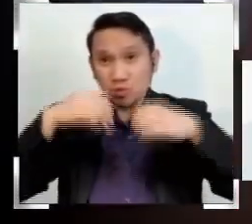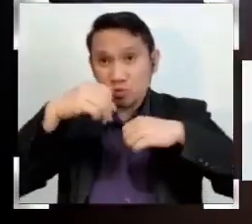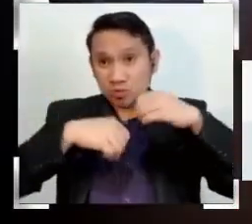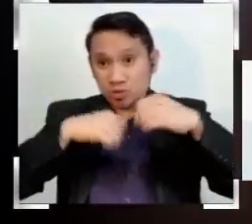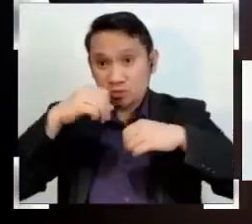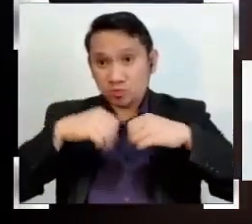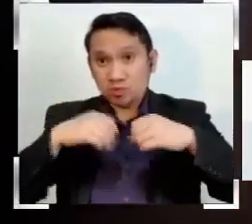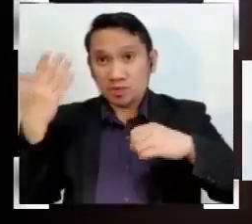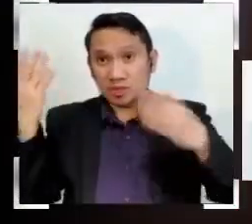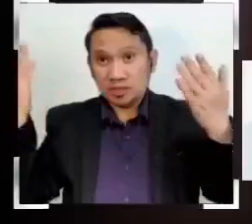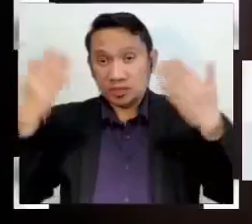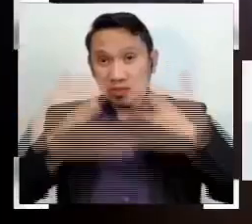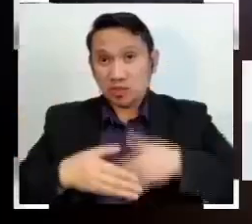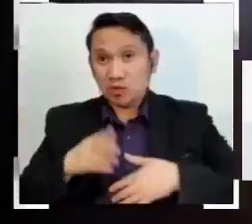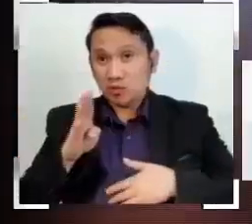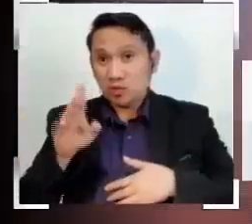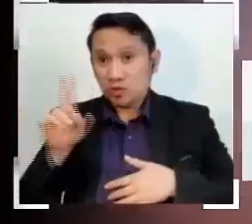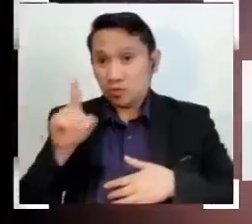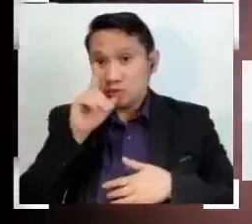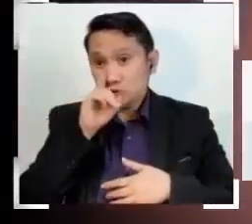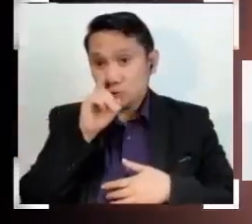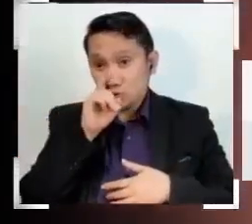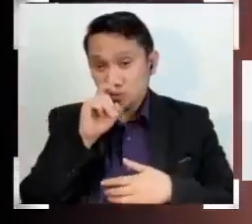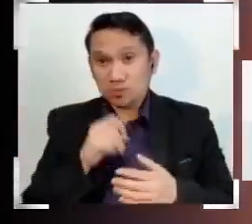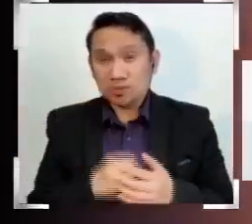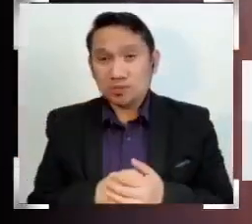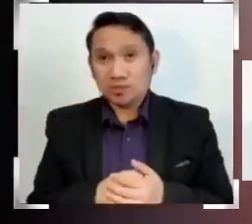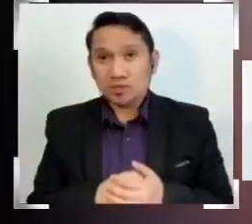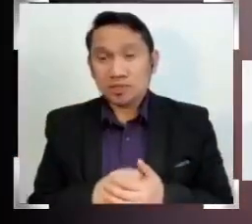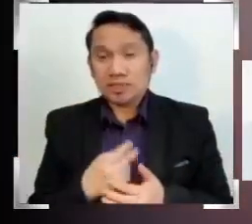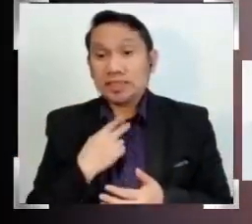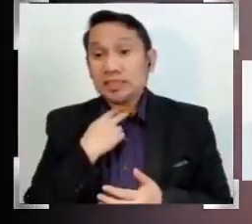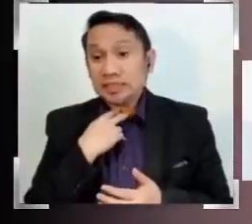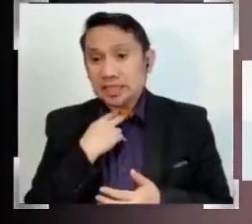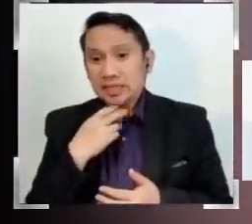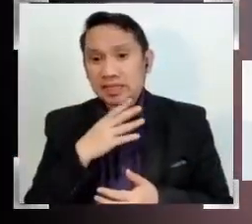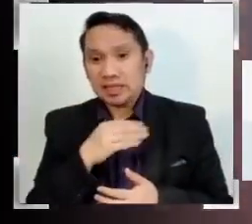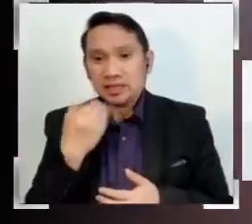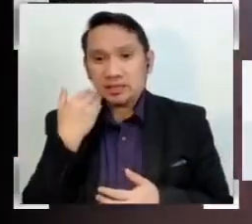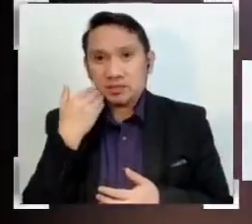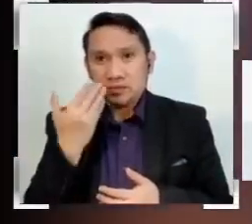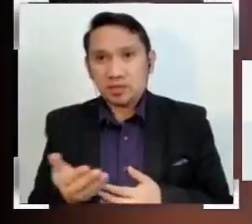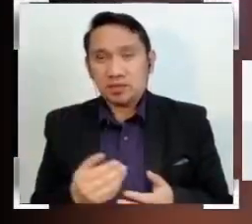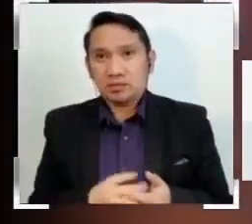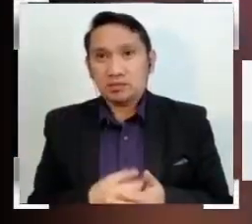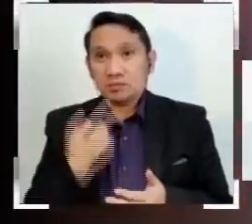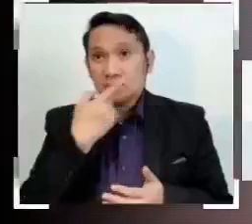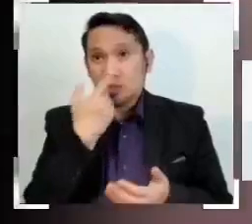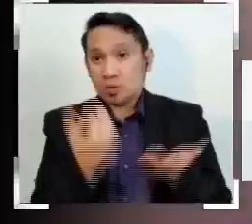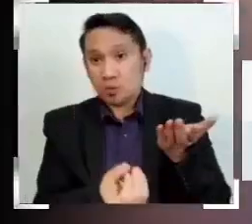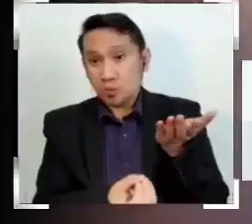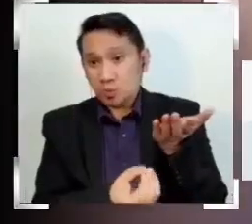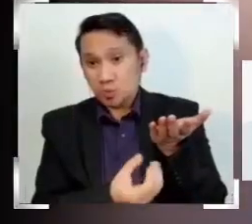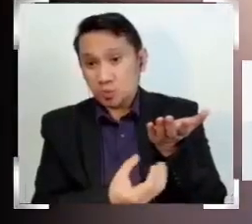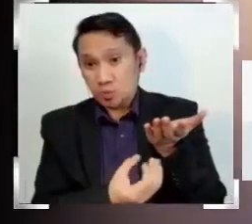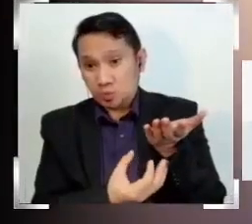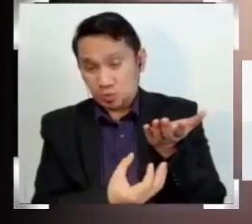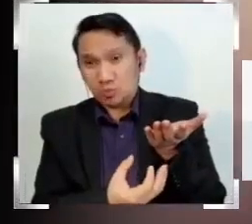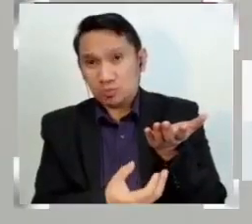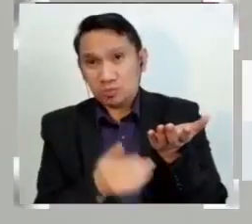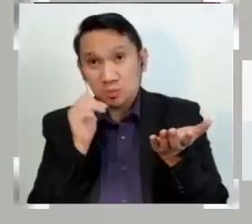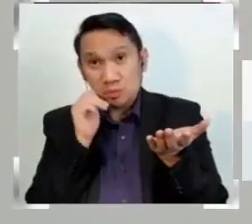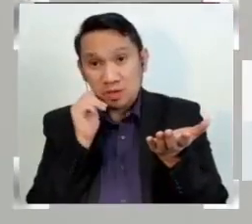Ang 41 anyos na si Dina La Chica, naipit at nasawi. Nagluluto kasi ito. At doon